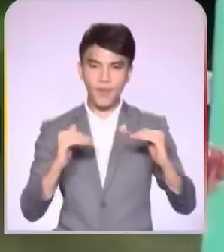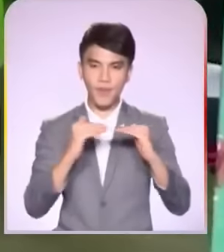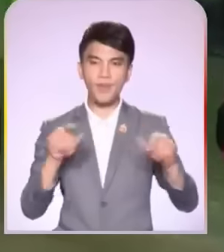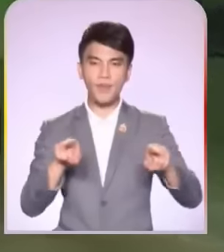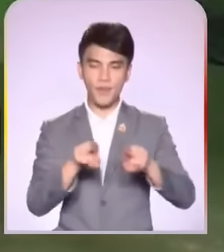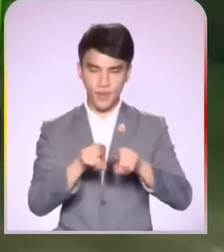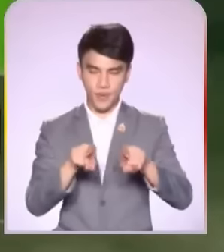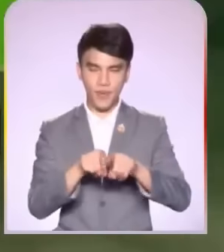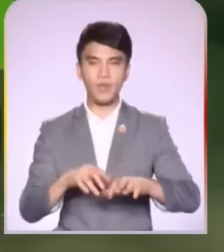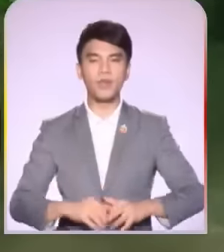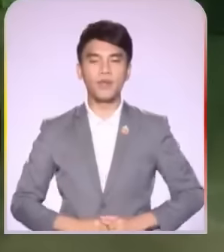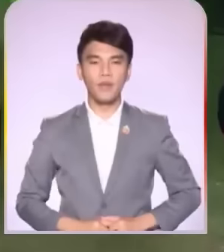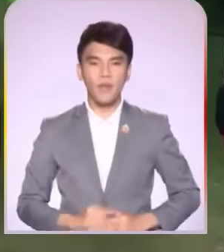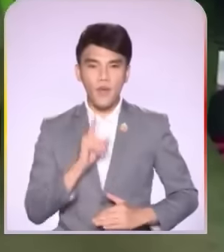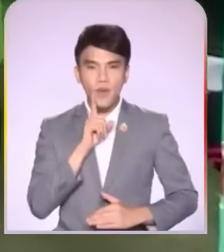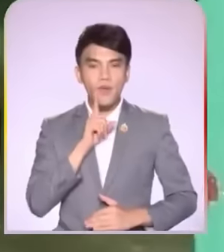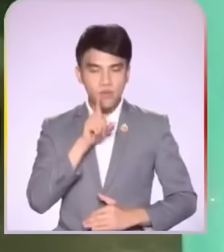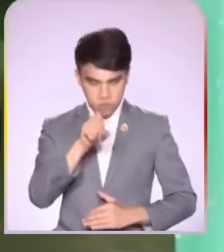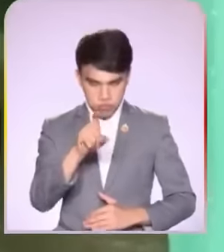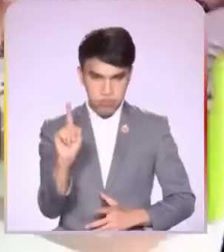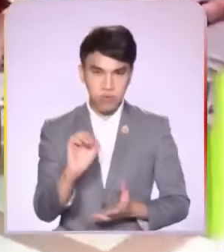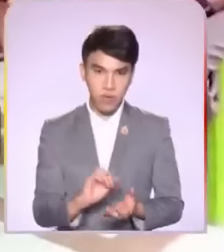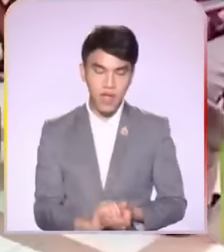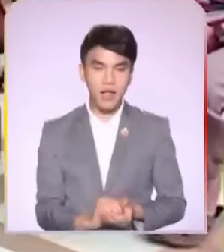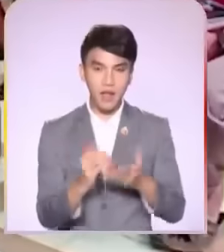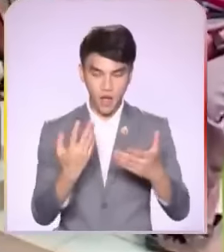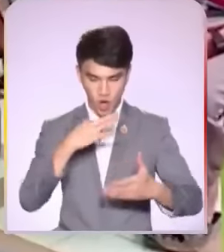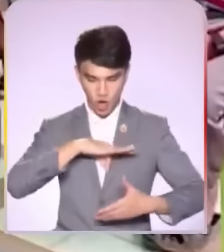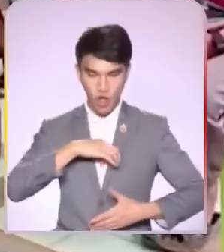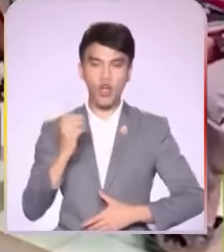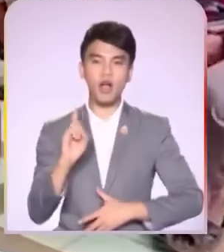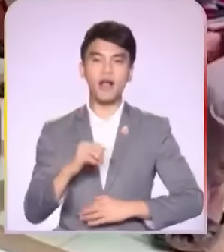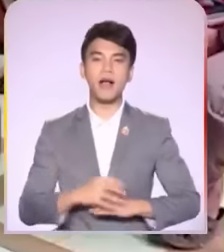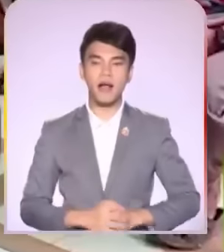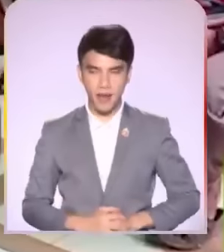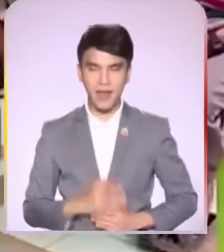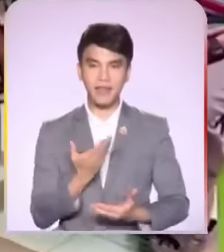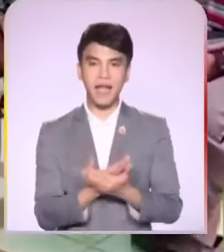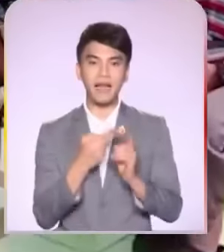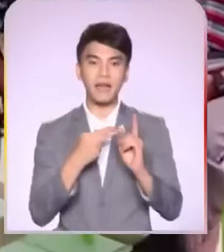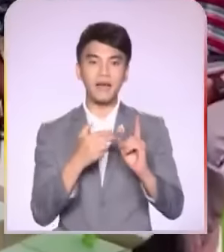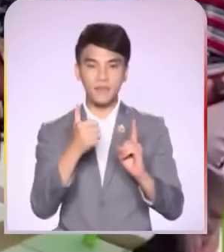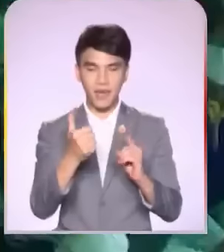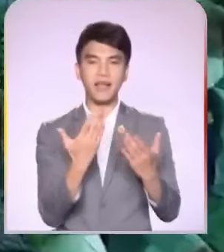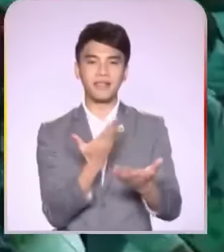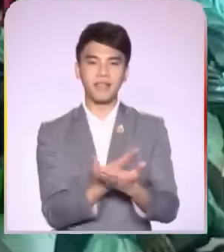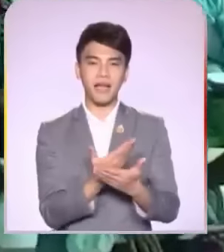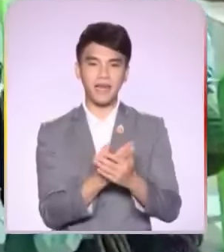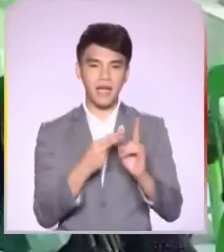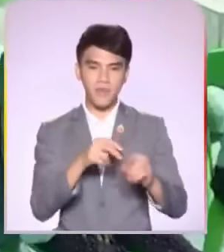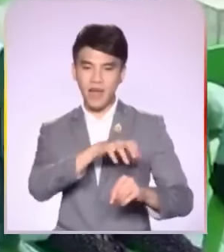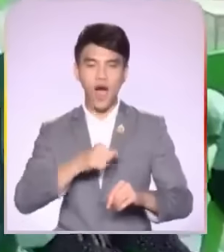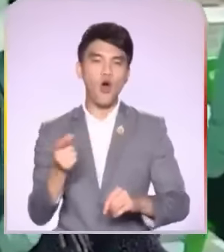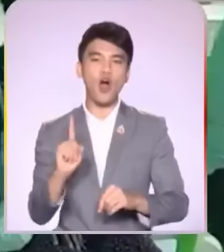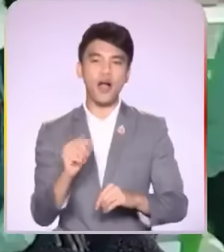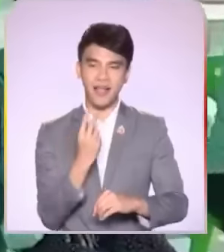คือมาเหมือนกันไปถามหลายคนว่ายังไงบ้างรู้สึกยังไงเดี๋ยวจะได้เงินหมื่นแล้วเดี๋ยวจะเอาเงินหมื่นไปทำอะไร